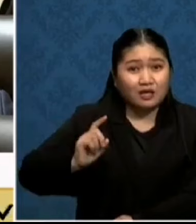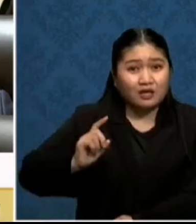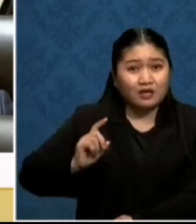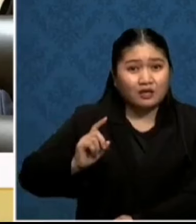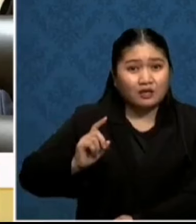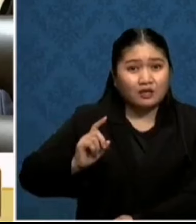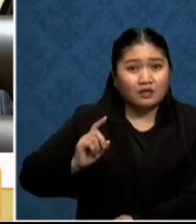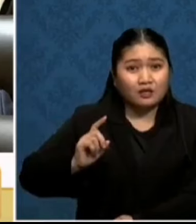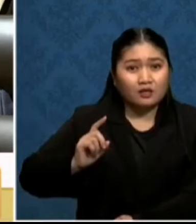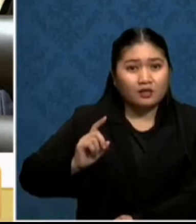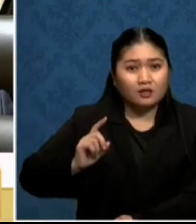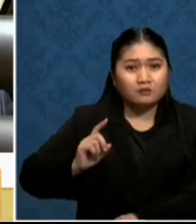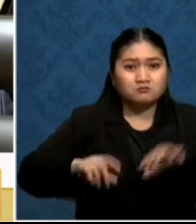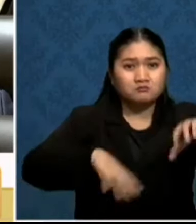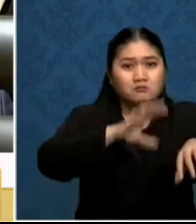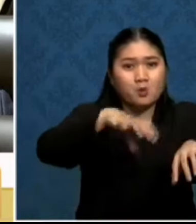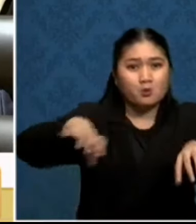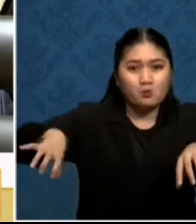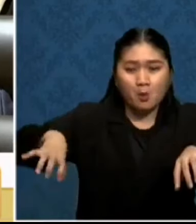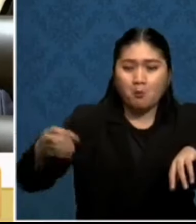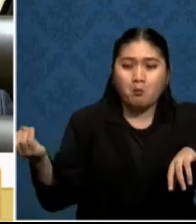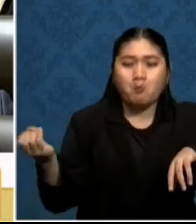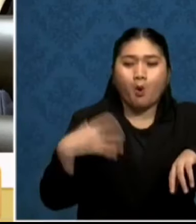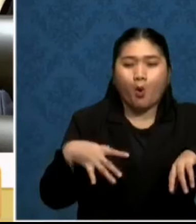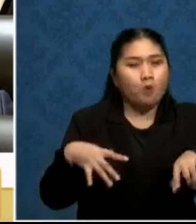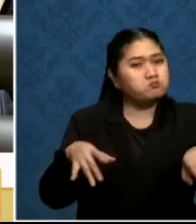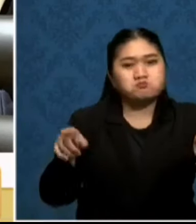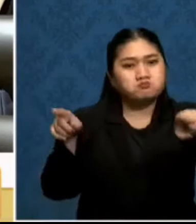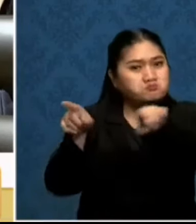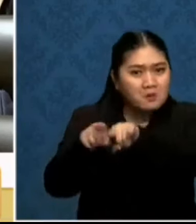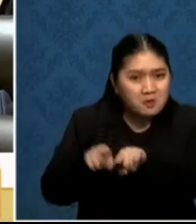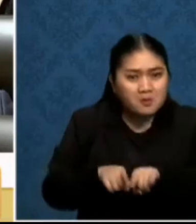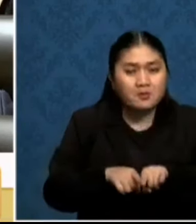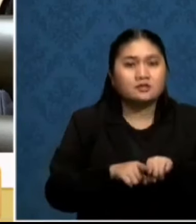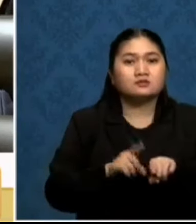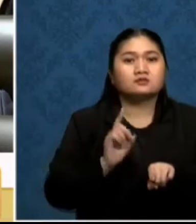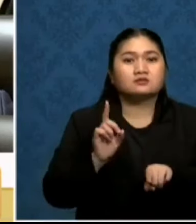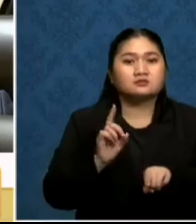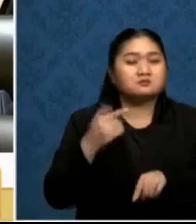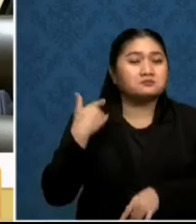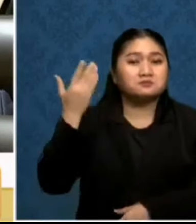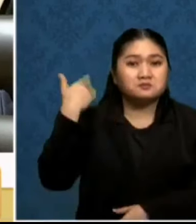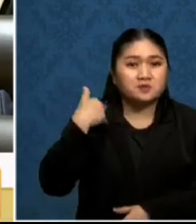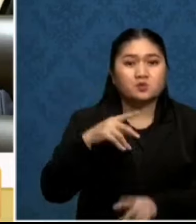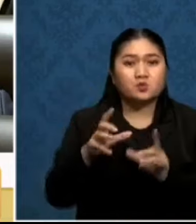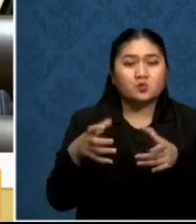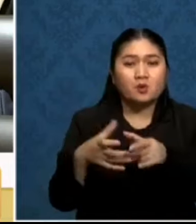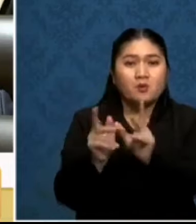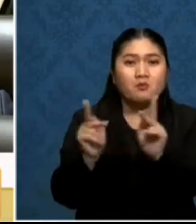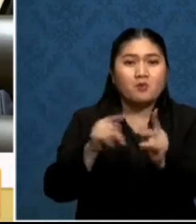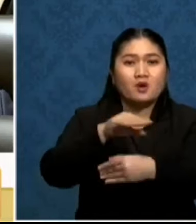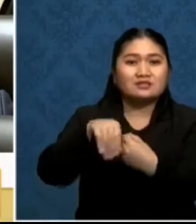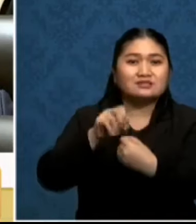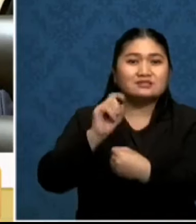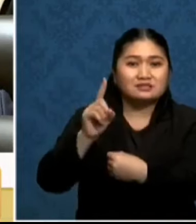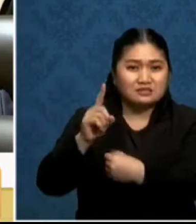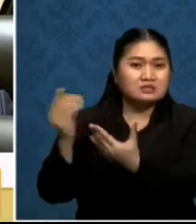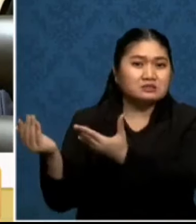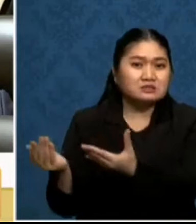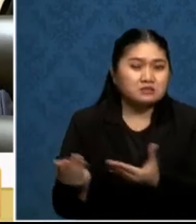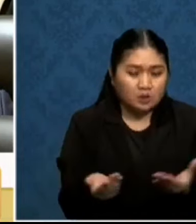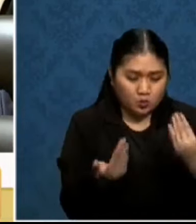ได้ทุกหน่วยพูดตรงกันครับไม่กี่วันเนี่ยกรรมาธิการเศรษฐกิจเชิญสภาพัฒมา